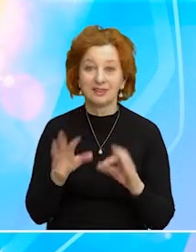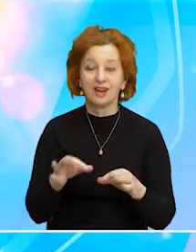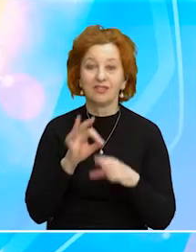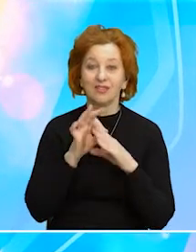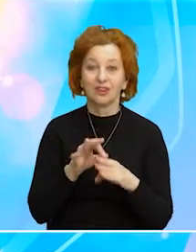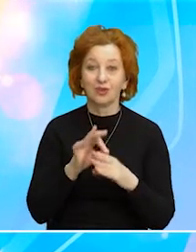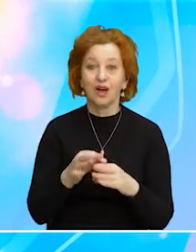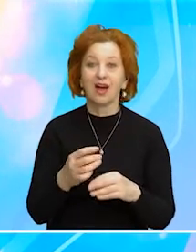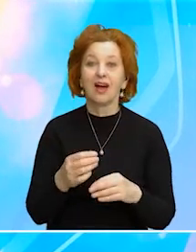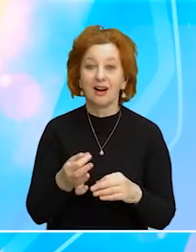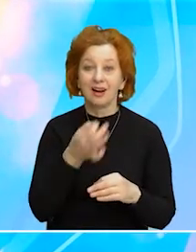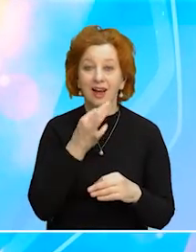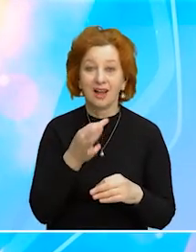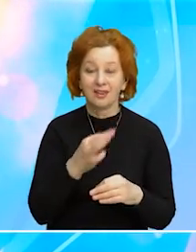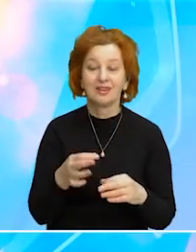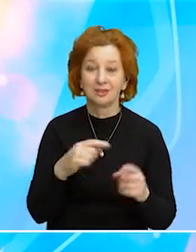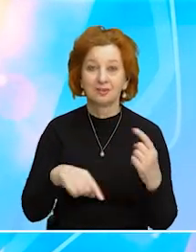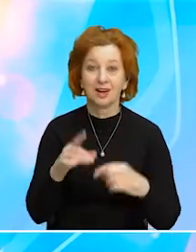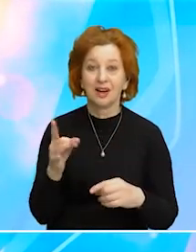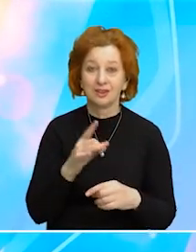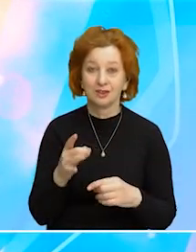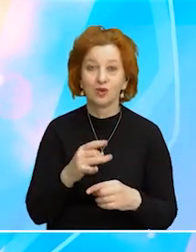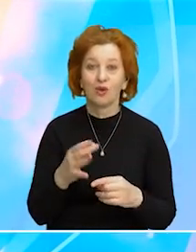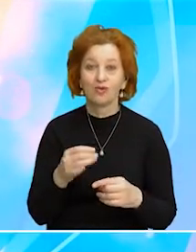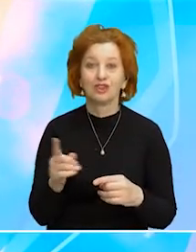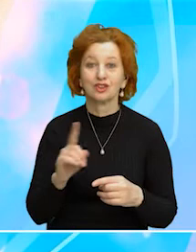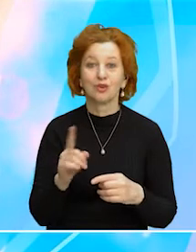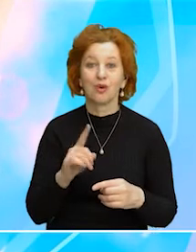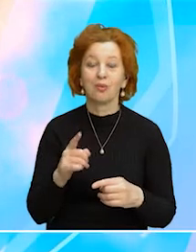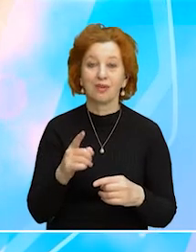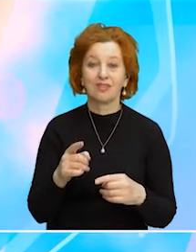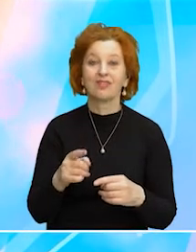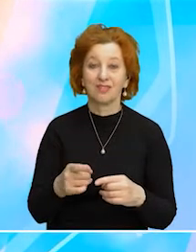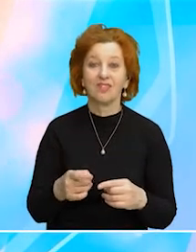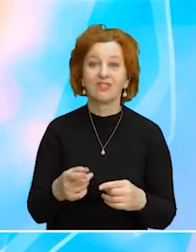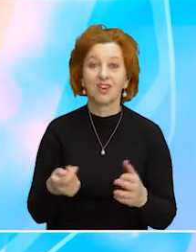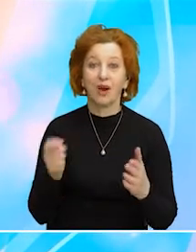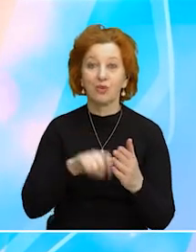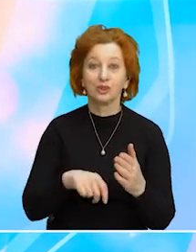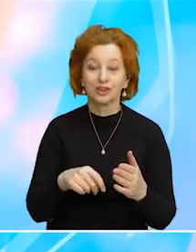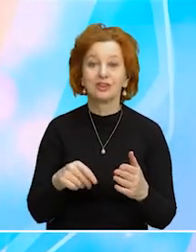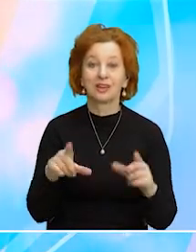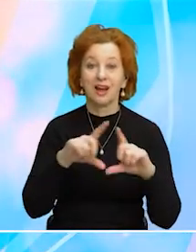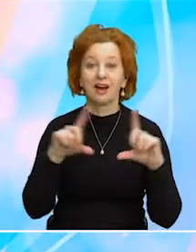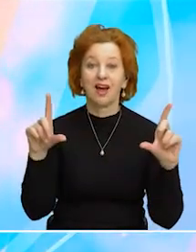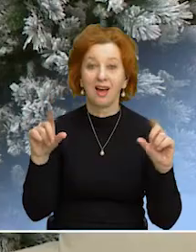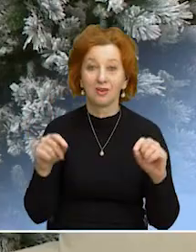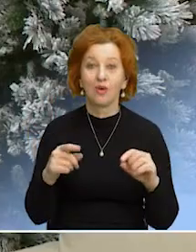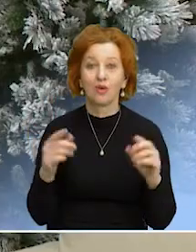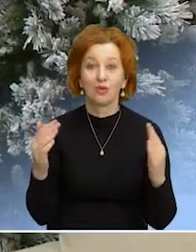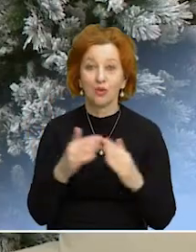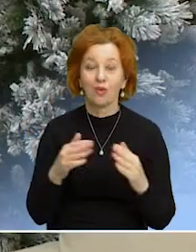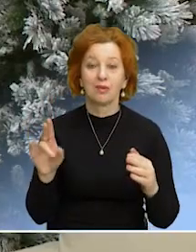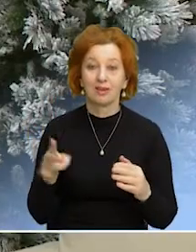Мирошниченко, ведущие шоу «Ранняя пташка» на радиостанции FM Дону. Ну, для того, чтобы включить радио, в принципе, да и телевизор из